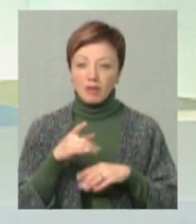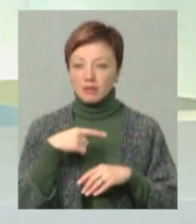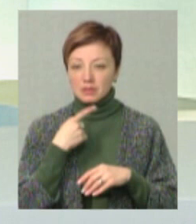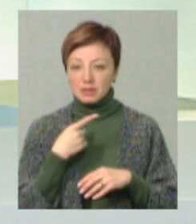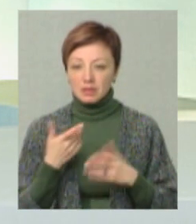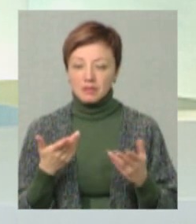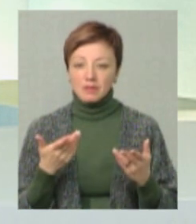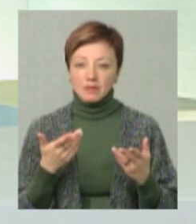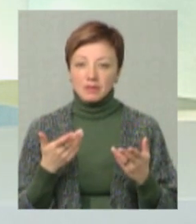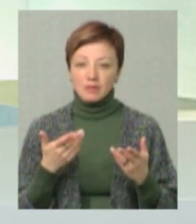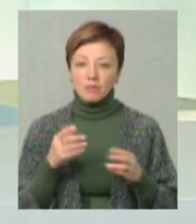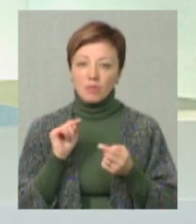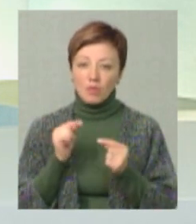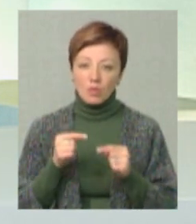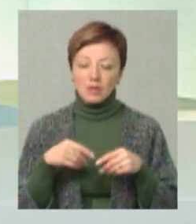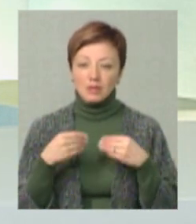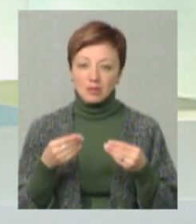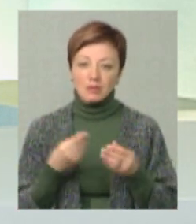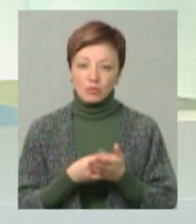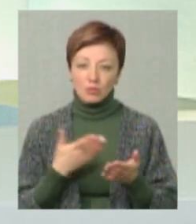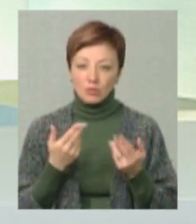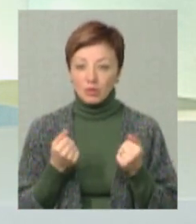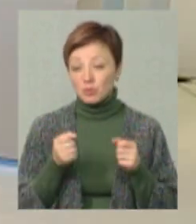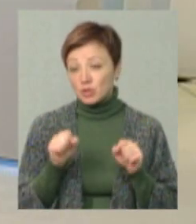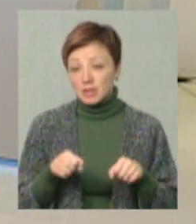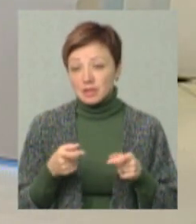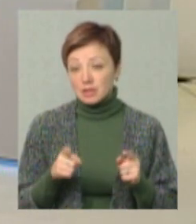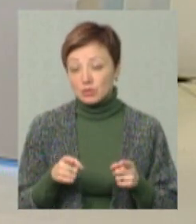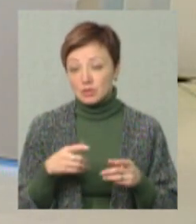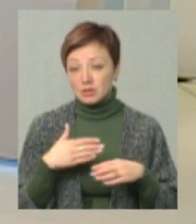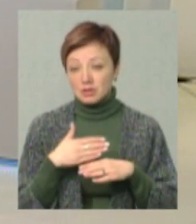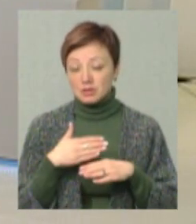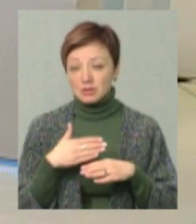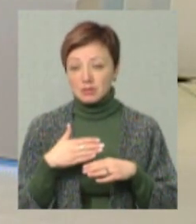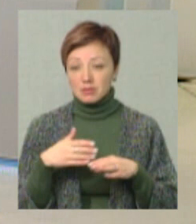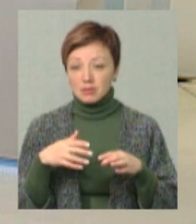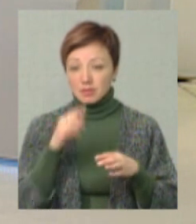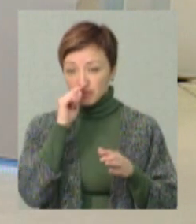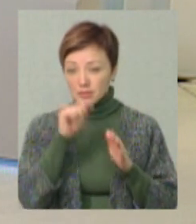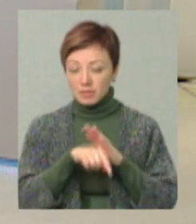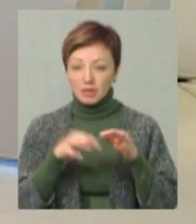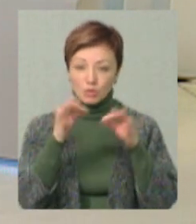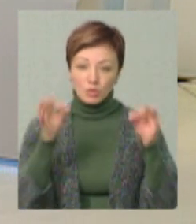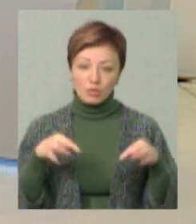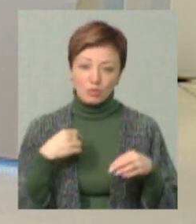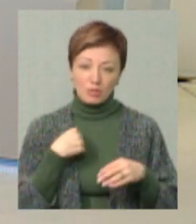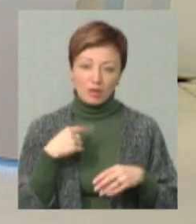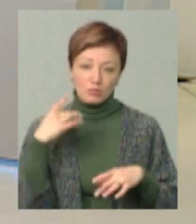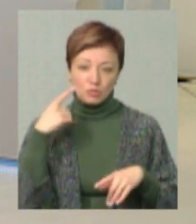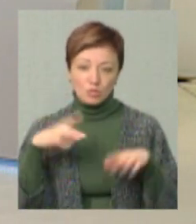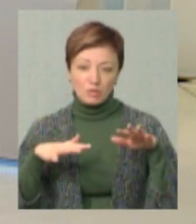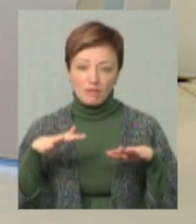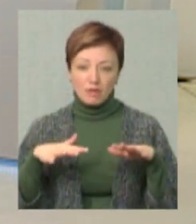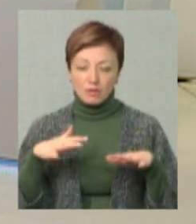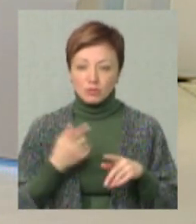він казав, і він взагалі проти, і да, це дорого. Ну, може, і дійсно зламали, але ну, у мене виникли сумніви з